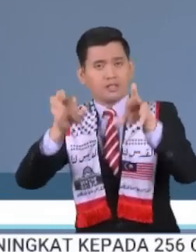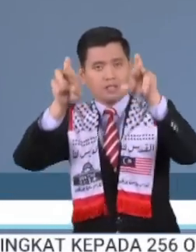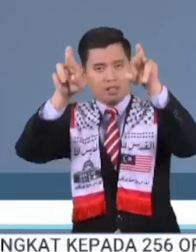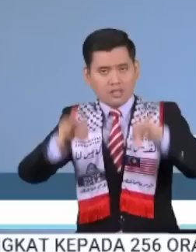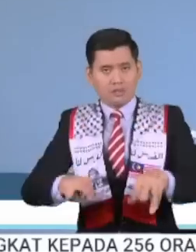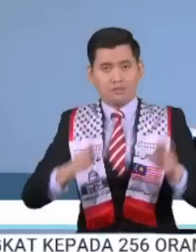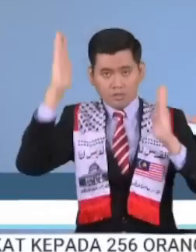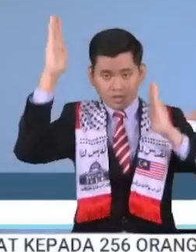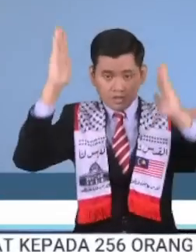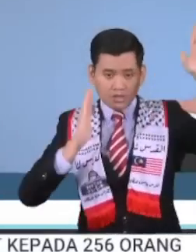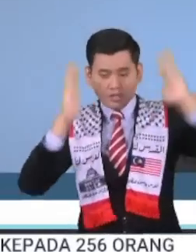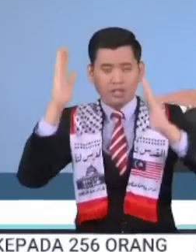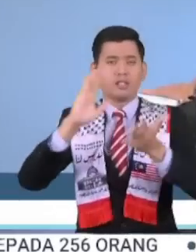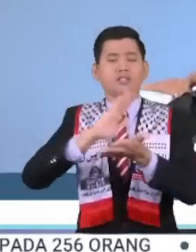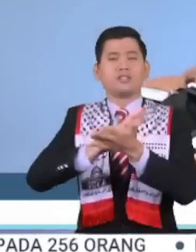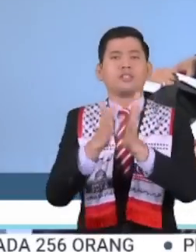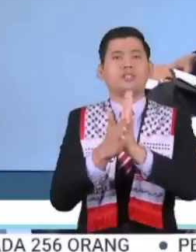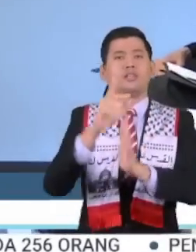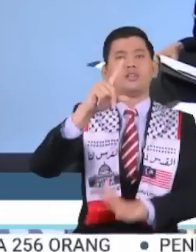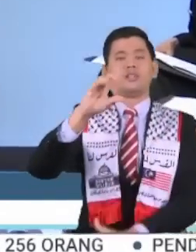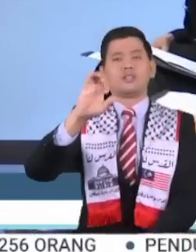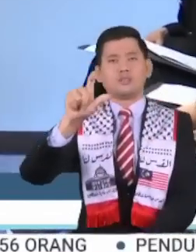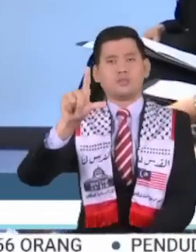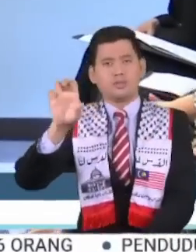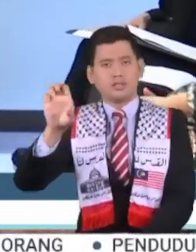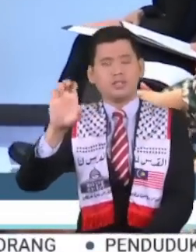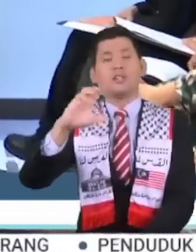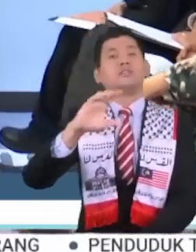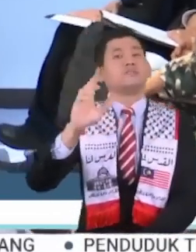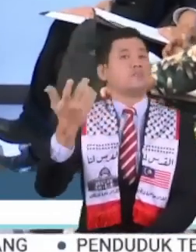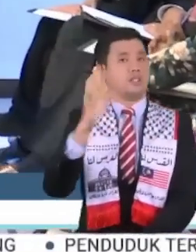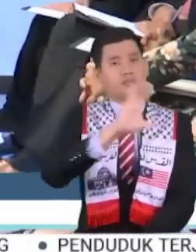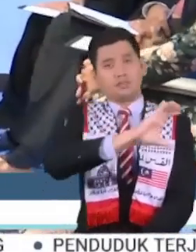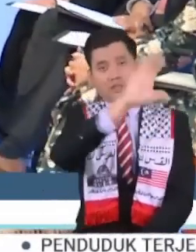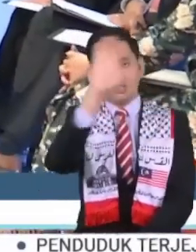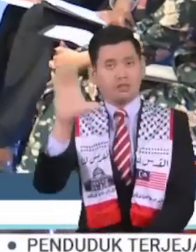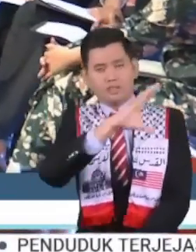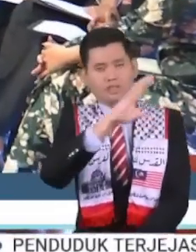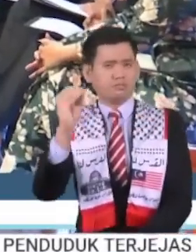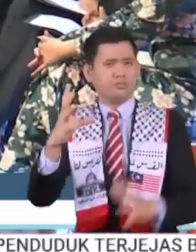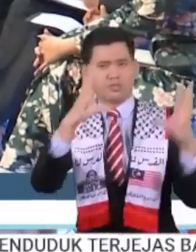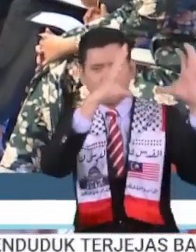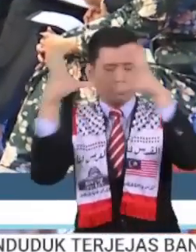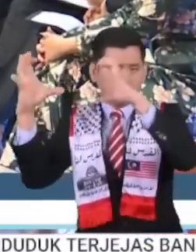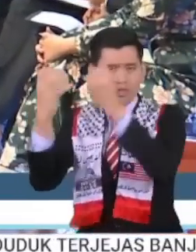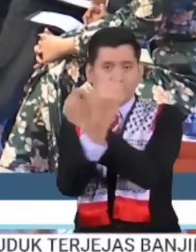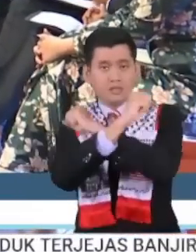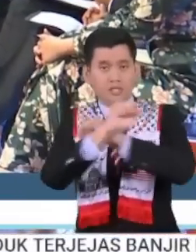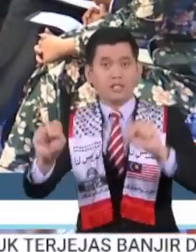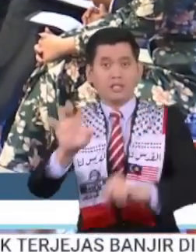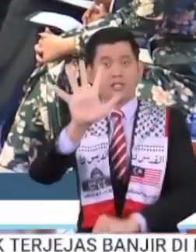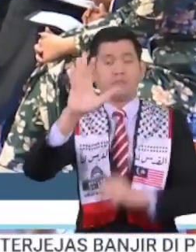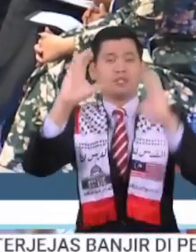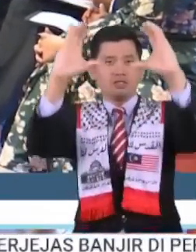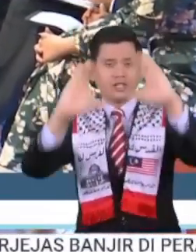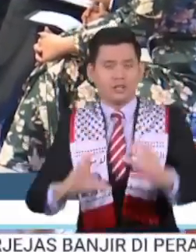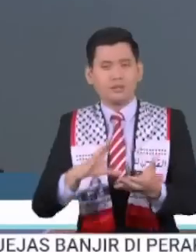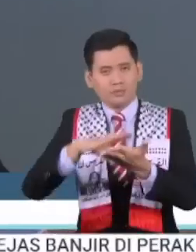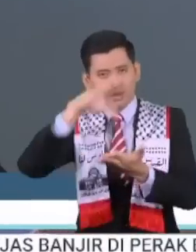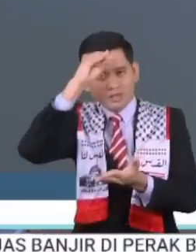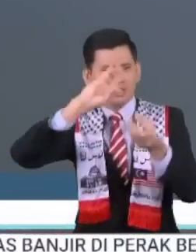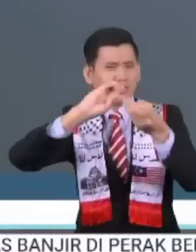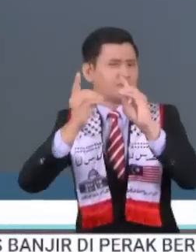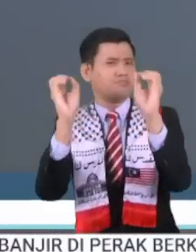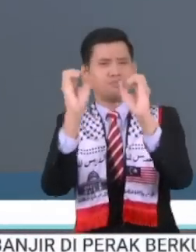semua latar belakang, Google Cloud, CloudMall dan TrainerKit menyediakan 5 kaedah pembelajaran digital